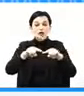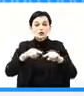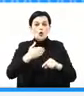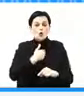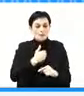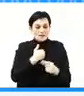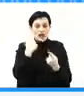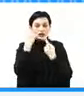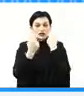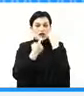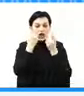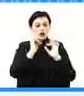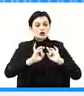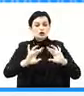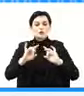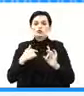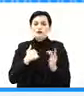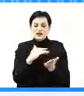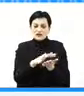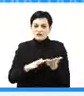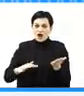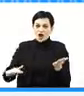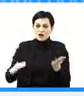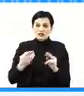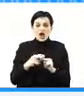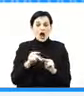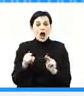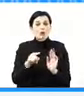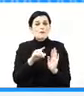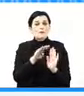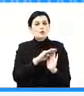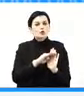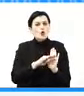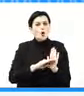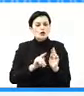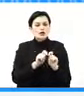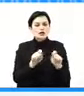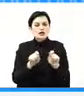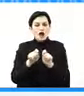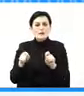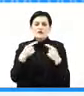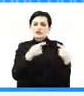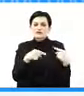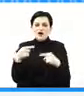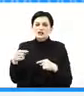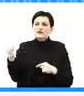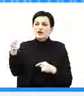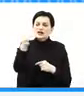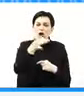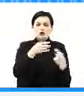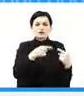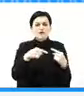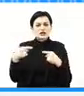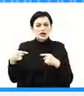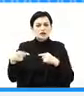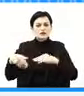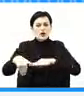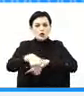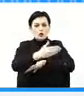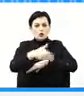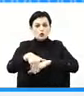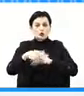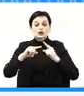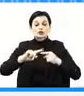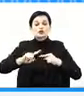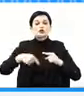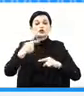მივაწოდო ინფორმაცია, ჩვენ ვაგრძელებთ ამ პროგრამის დანერგვას სხვადასხვა რაიონებში, სხვადასხვა ქუჩებზე და შემდეგი